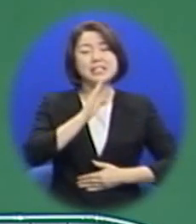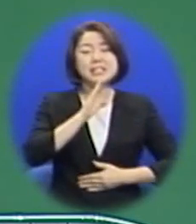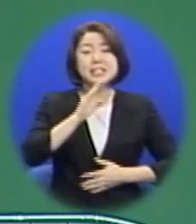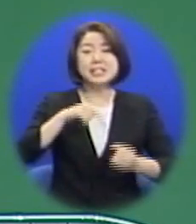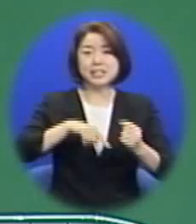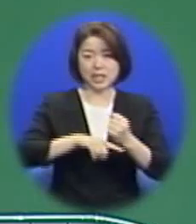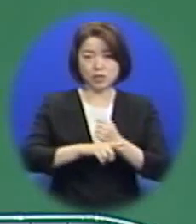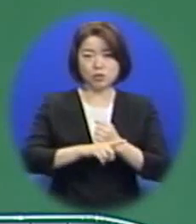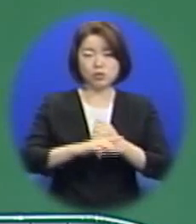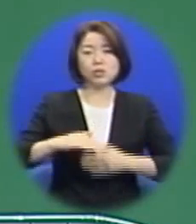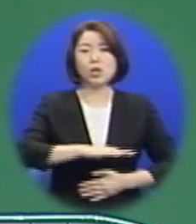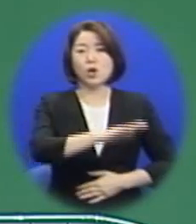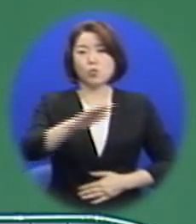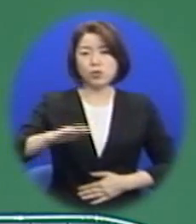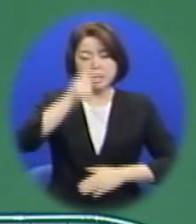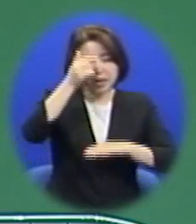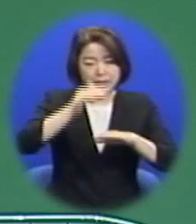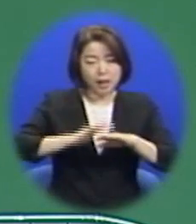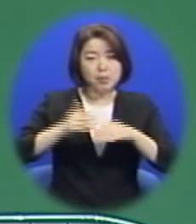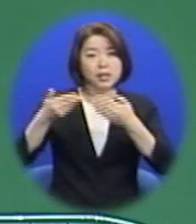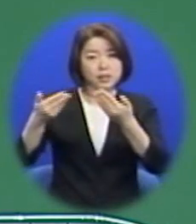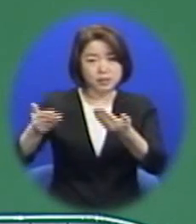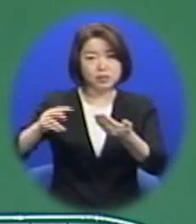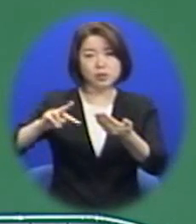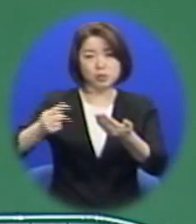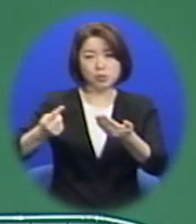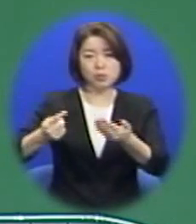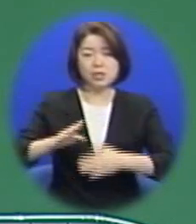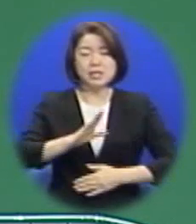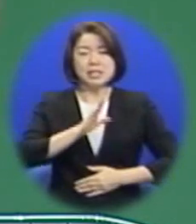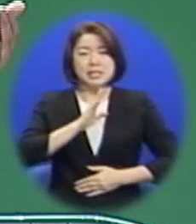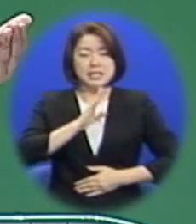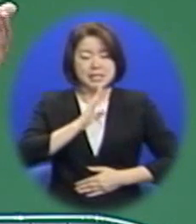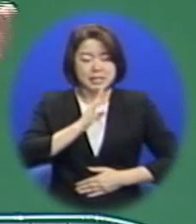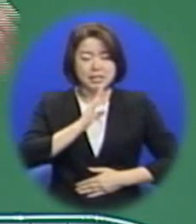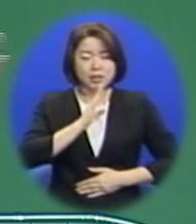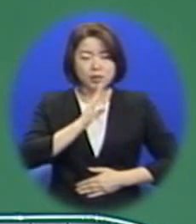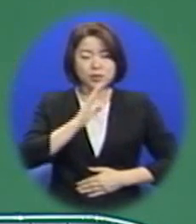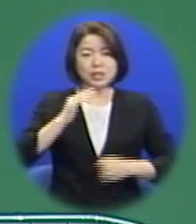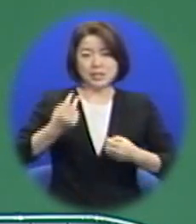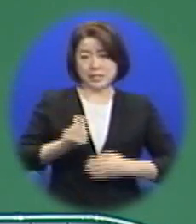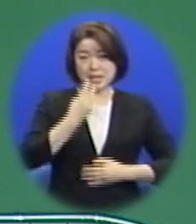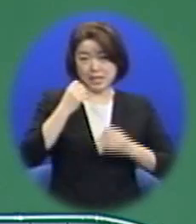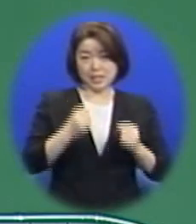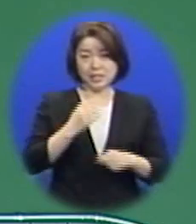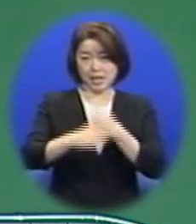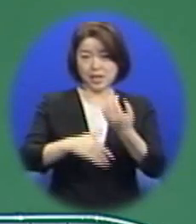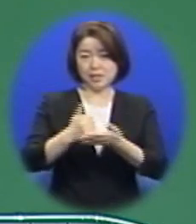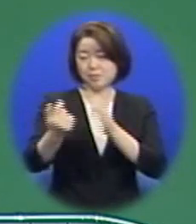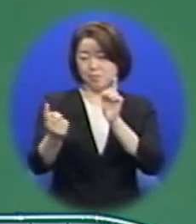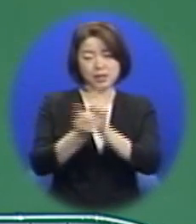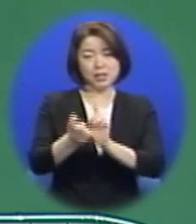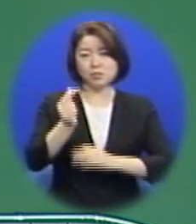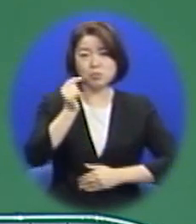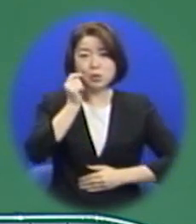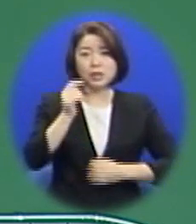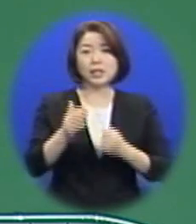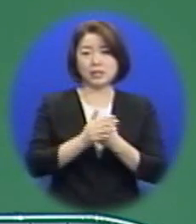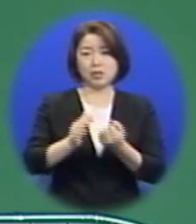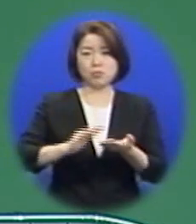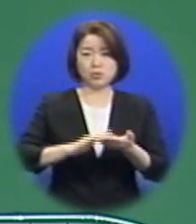우리가 예배를 드리면서도 실제로는 살아계신 하나님을 만나지 못하기 때문에 그렇습니다.